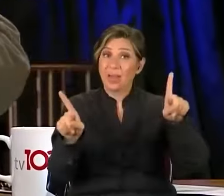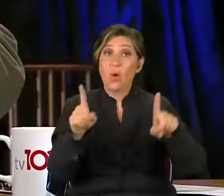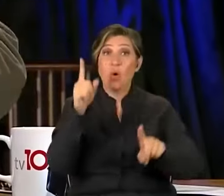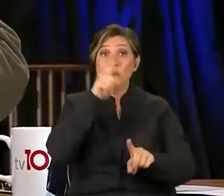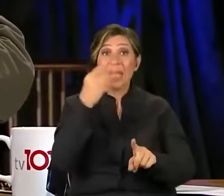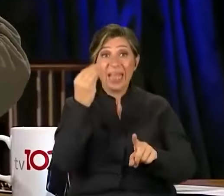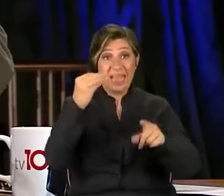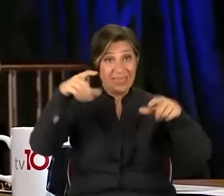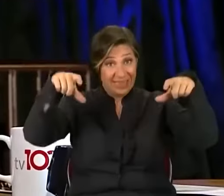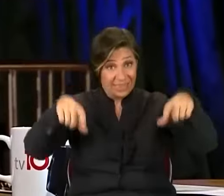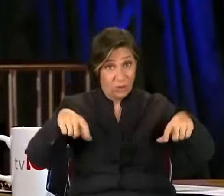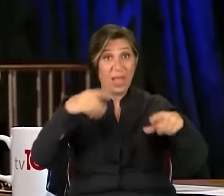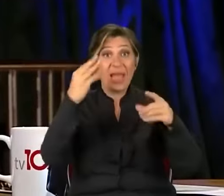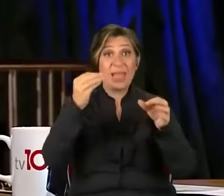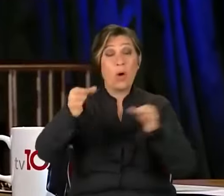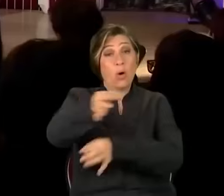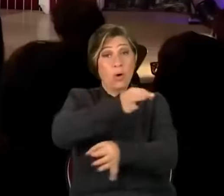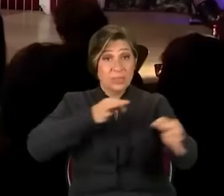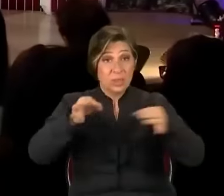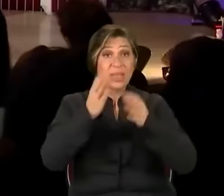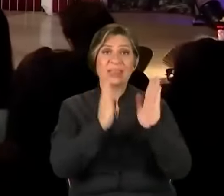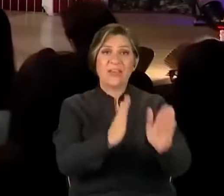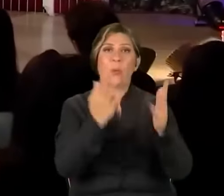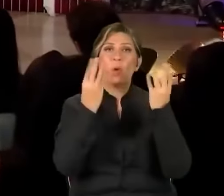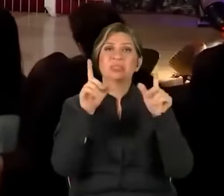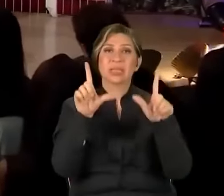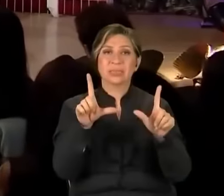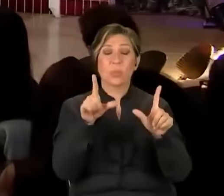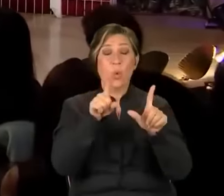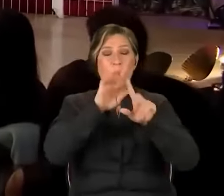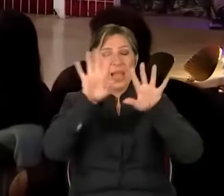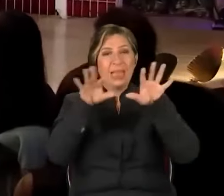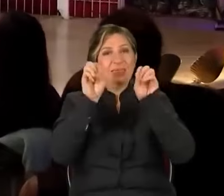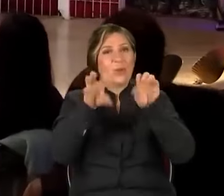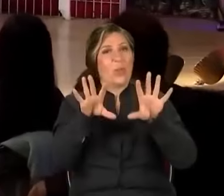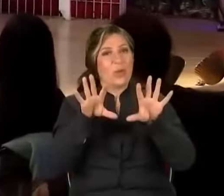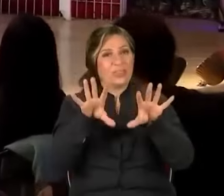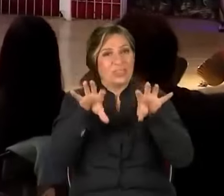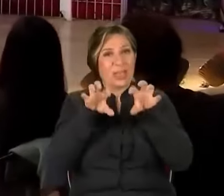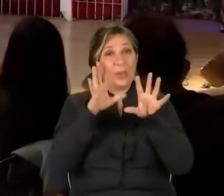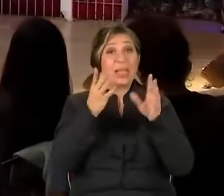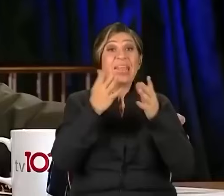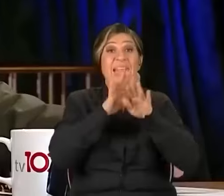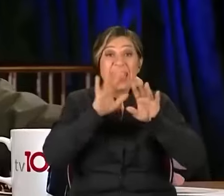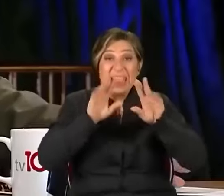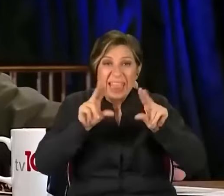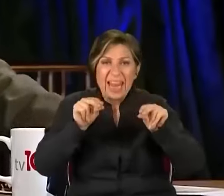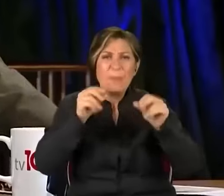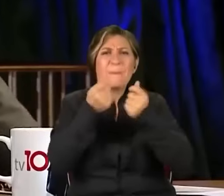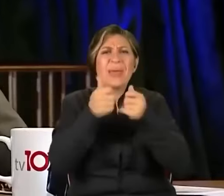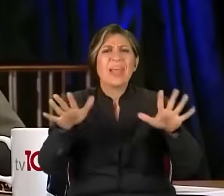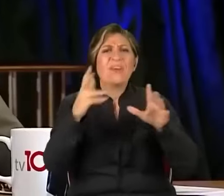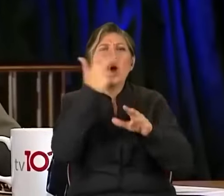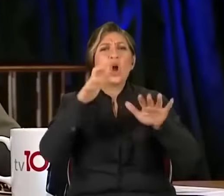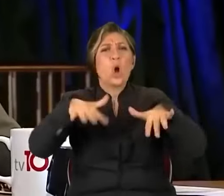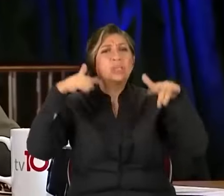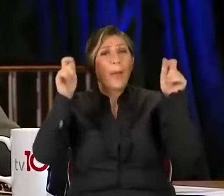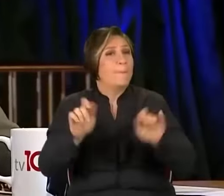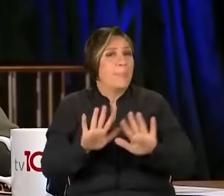için iyi salonlarda, iyi prodüksiyonlarla devam etmesi lazım. O illüzyonu sağlamak gerekiyor. Ve yeteri kadar da bedava konser verildi.